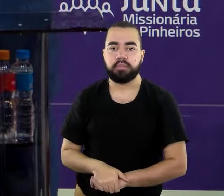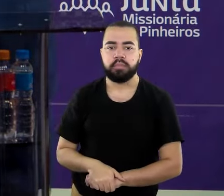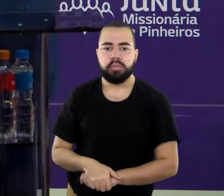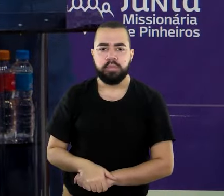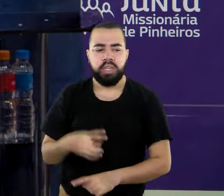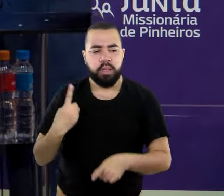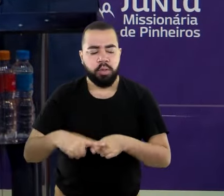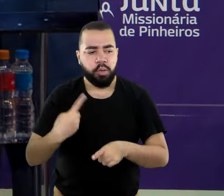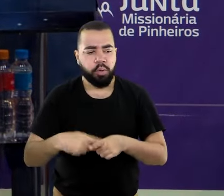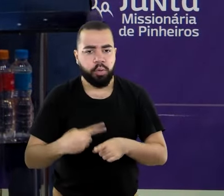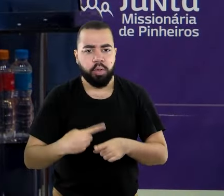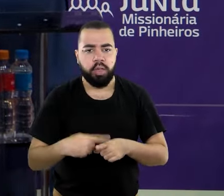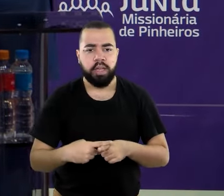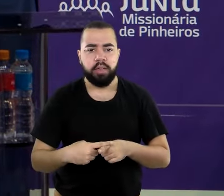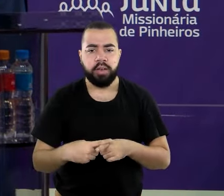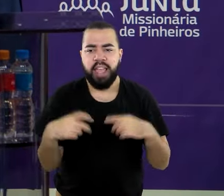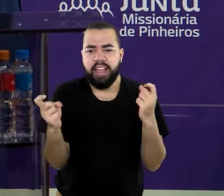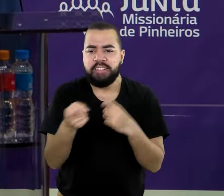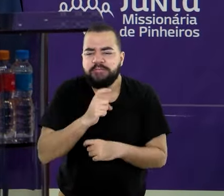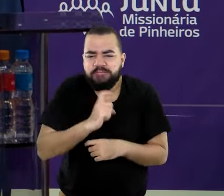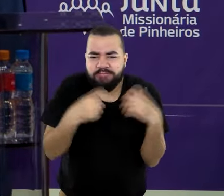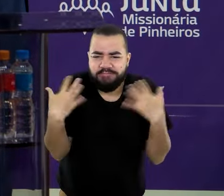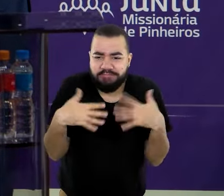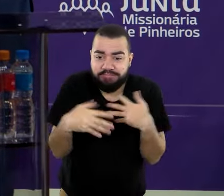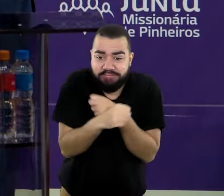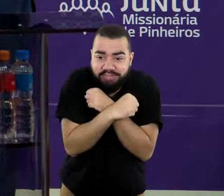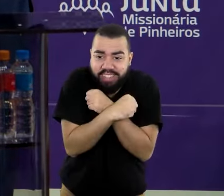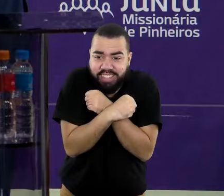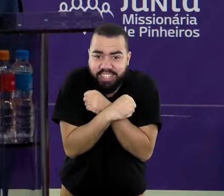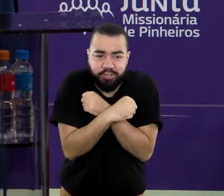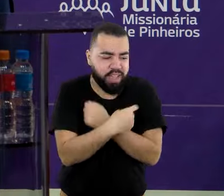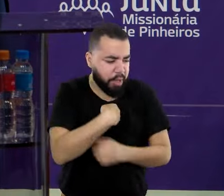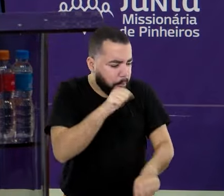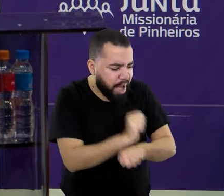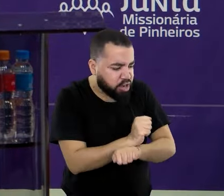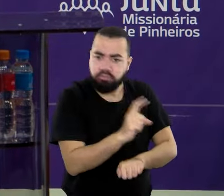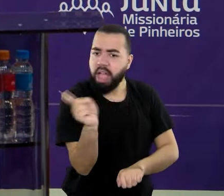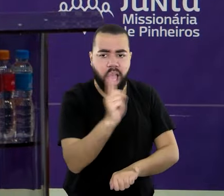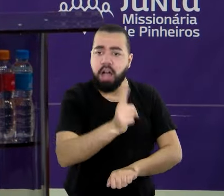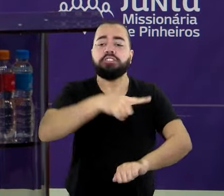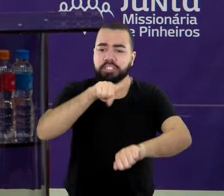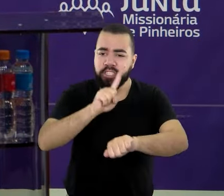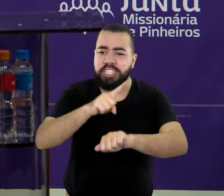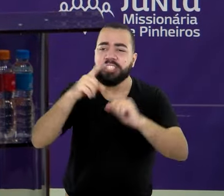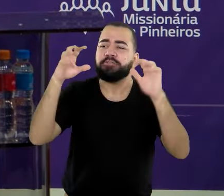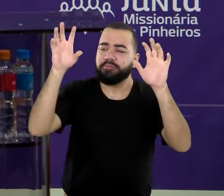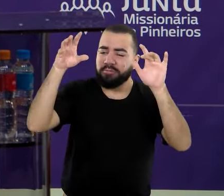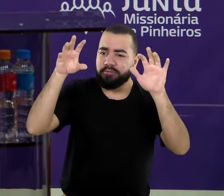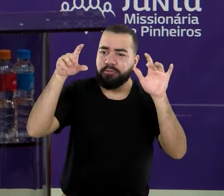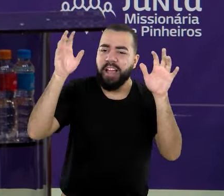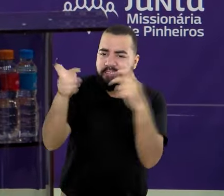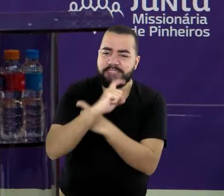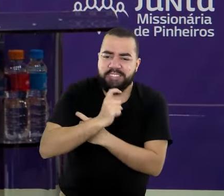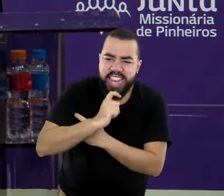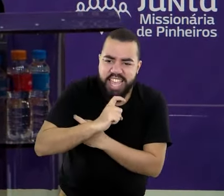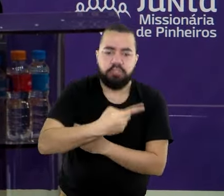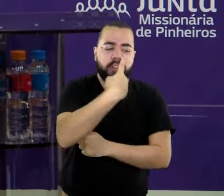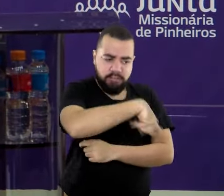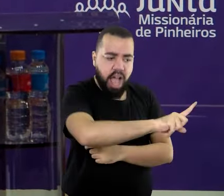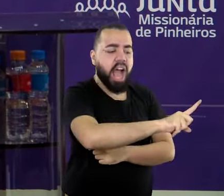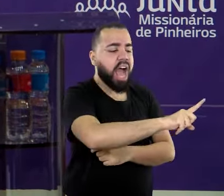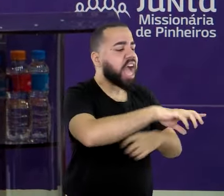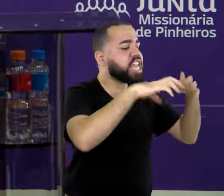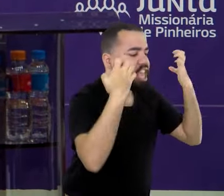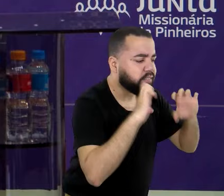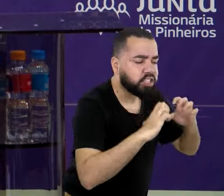됩니다. Porque não é porque tá muito frio, eu paro. Mesmo no tempo ruim, eu continuo. 우리 교육자들과